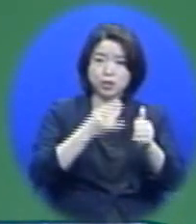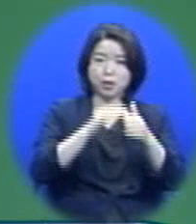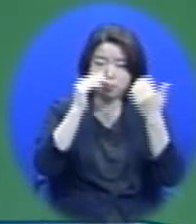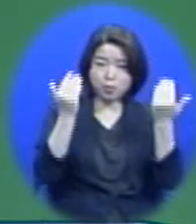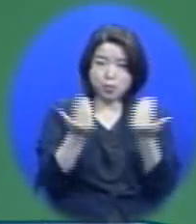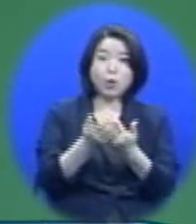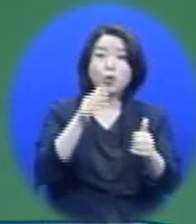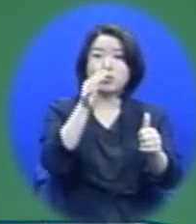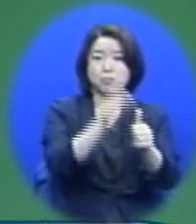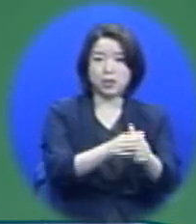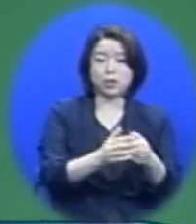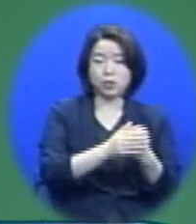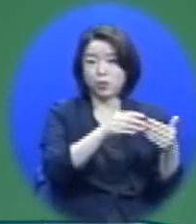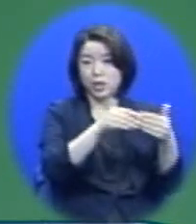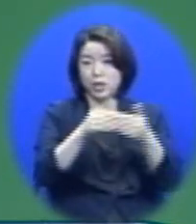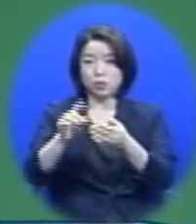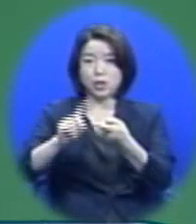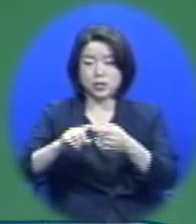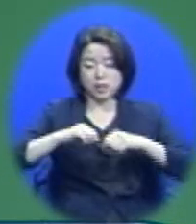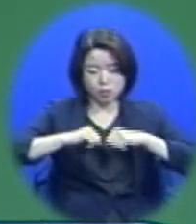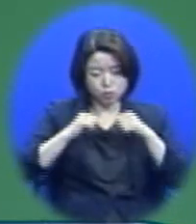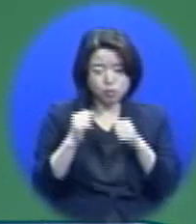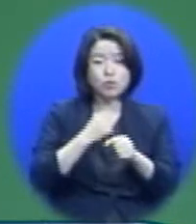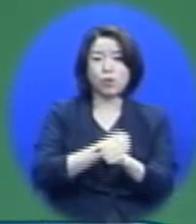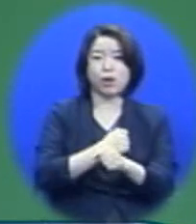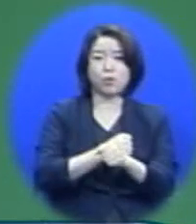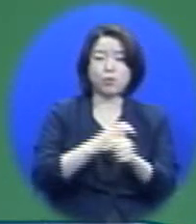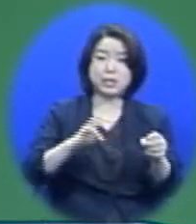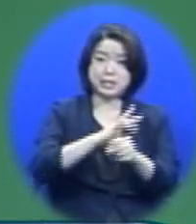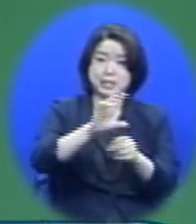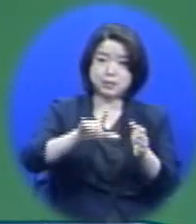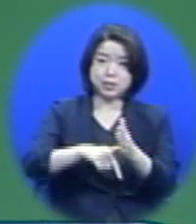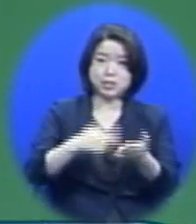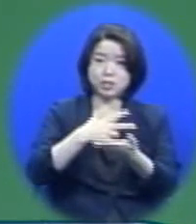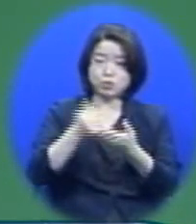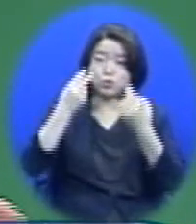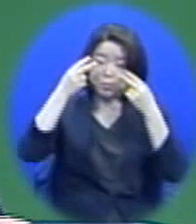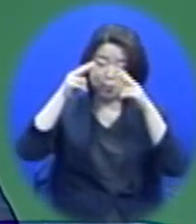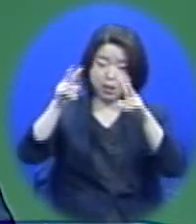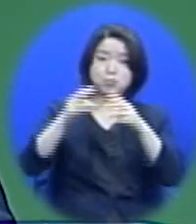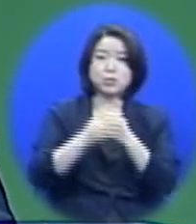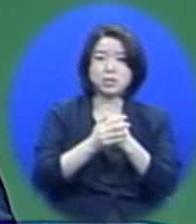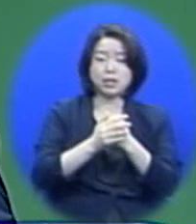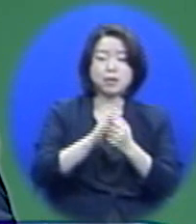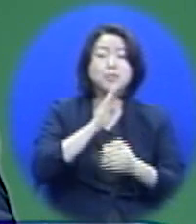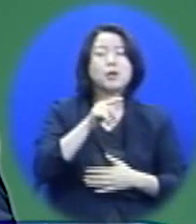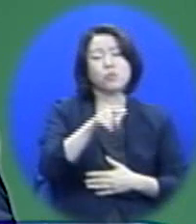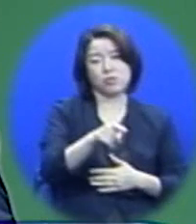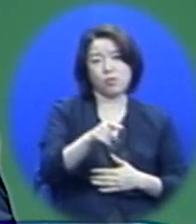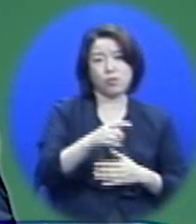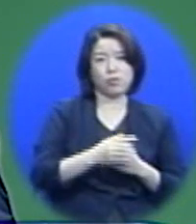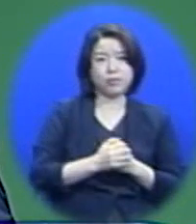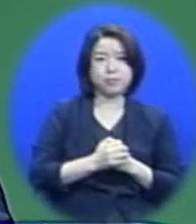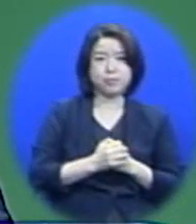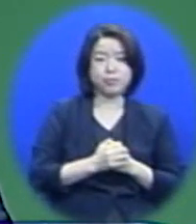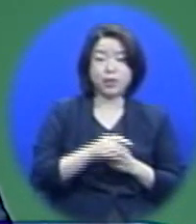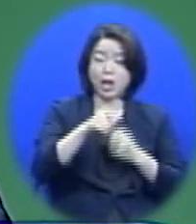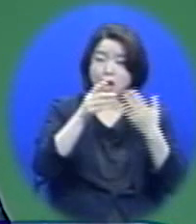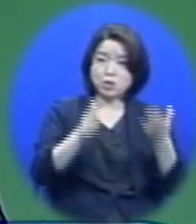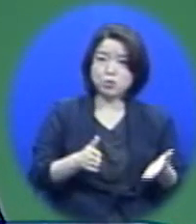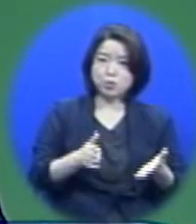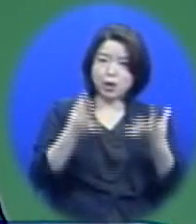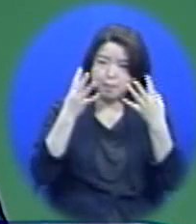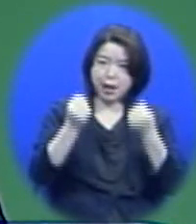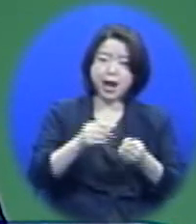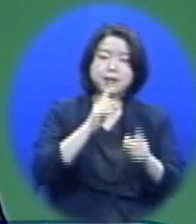맡기고 인도하시는 대로 순종하고 24시간 주님만 바라보자, 바로 그거였습니다. 그동안 그렇게